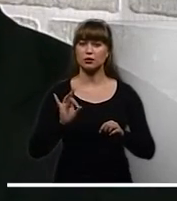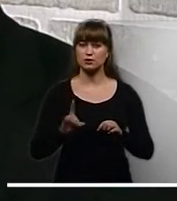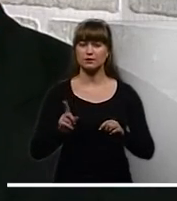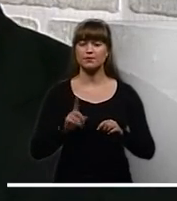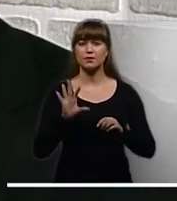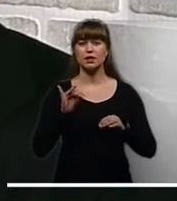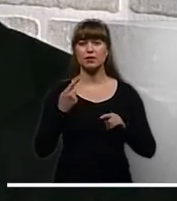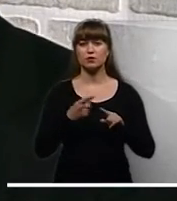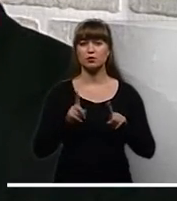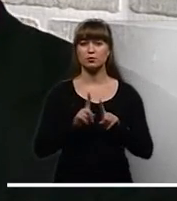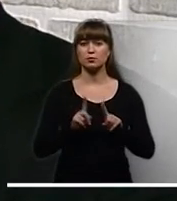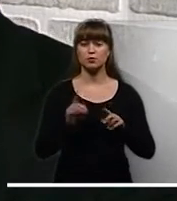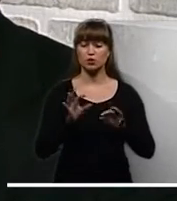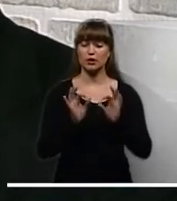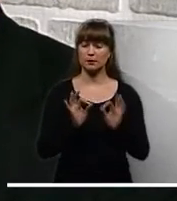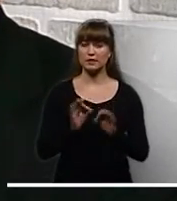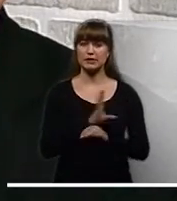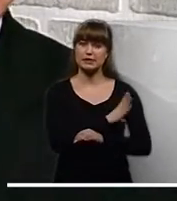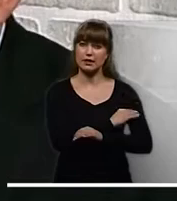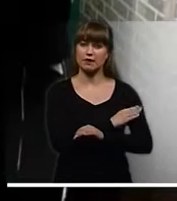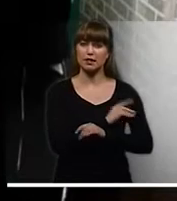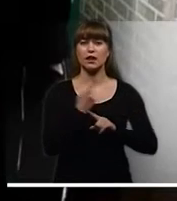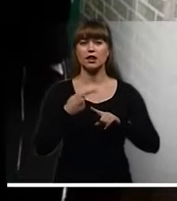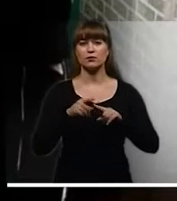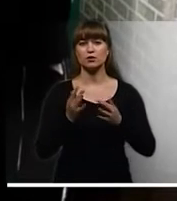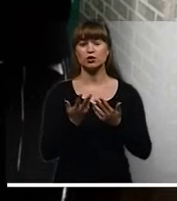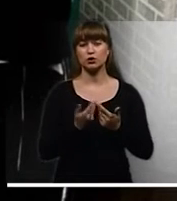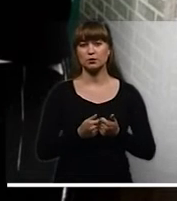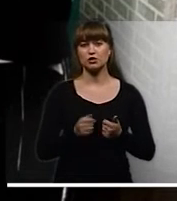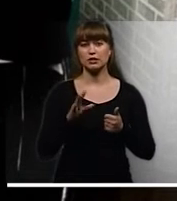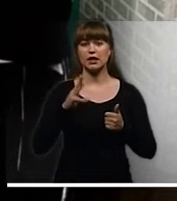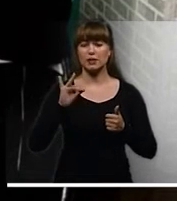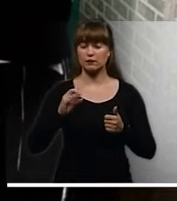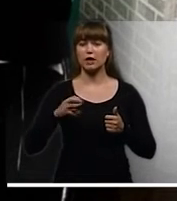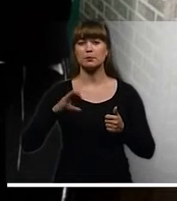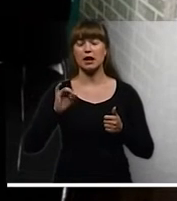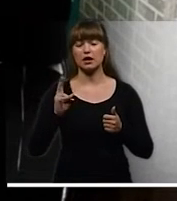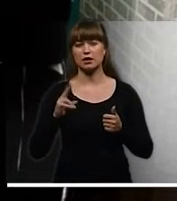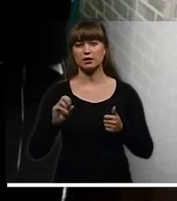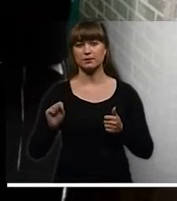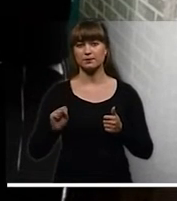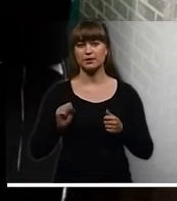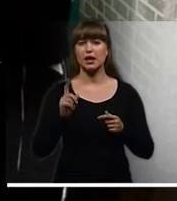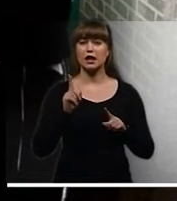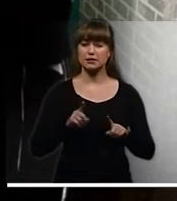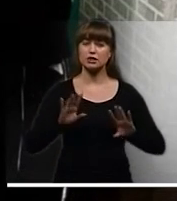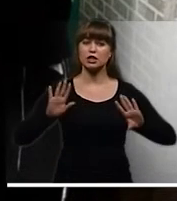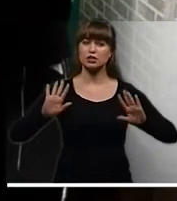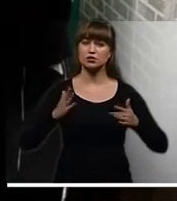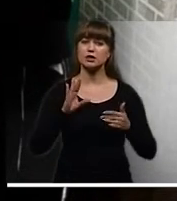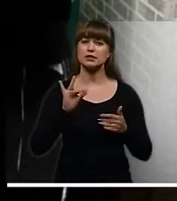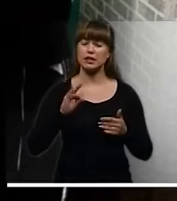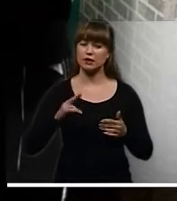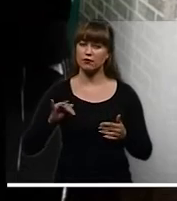сердечно-сосудистых заболеваний, в том числе нормализация давления, и это в том числе и инфаркта миокарда. Когда случается